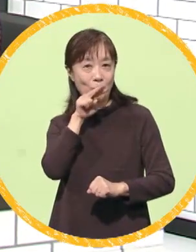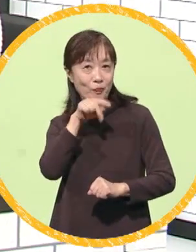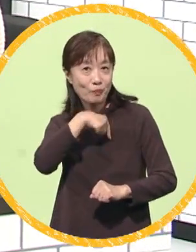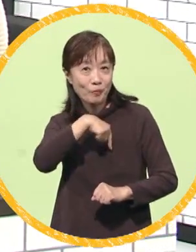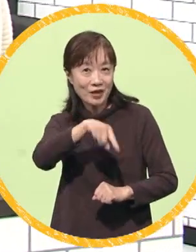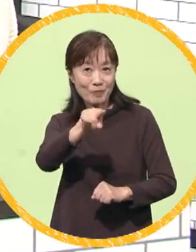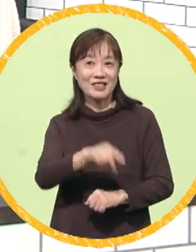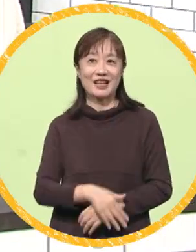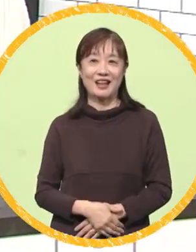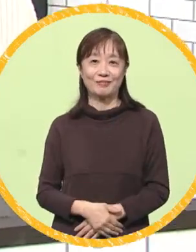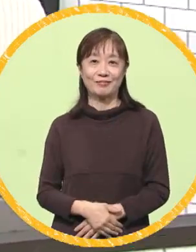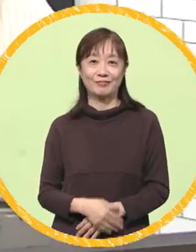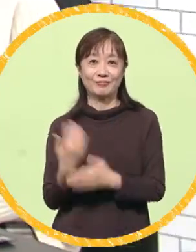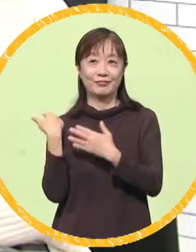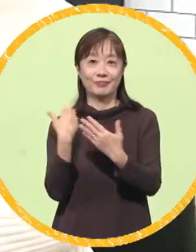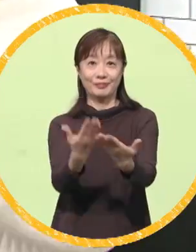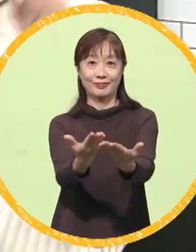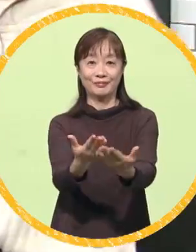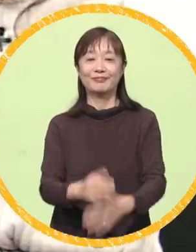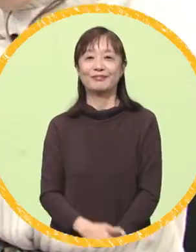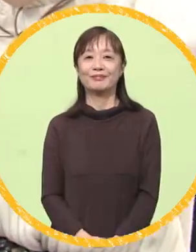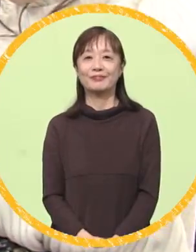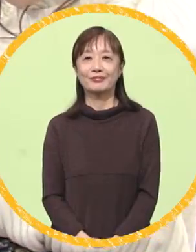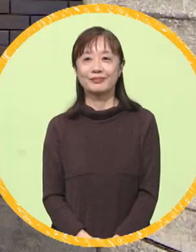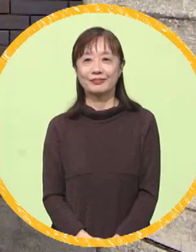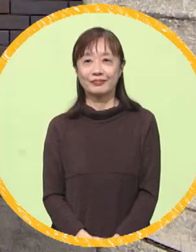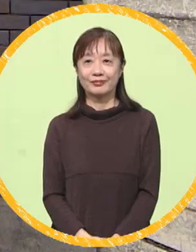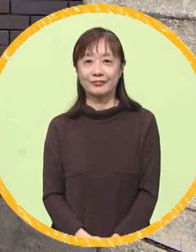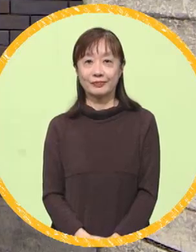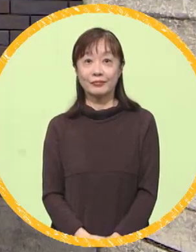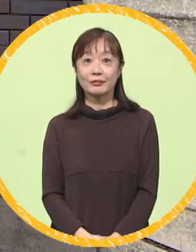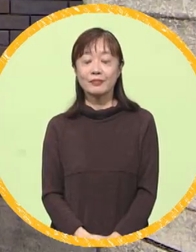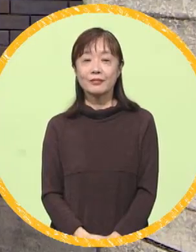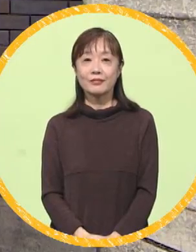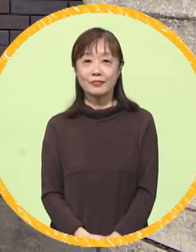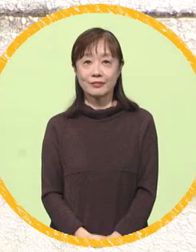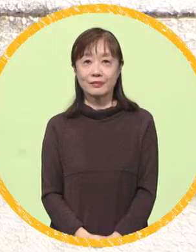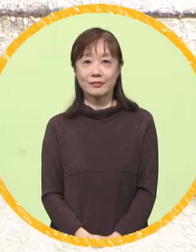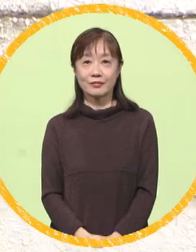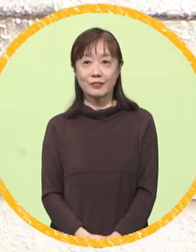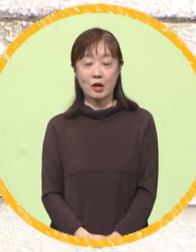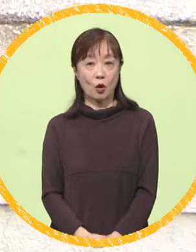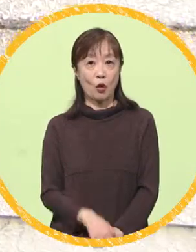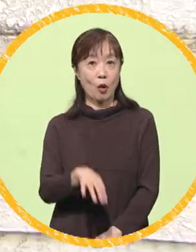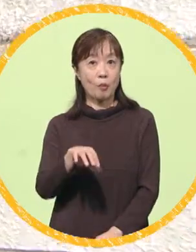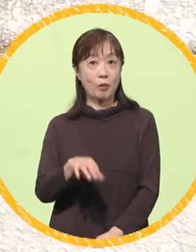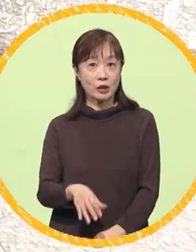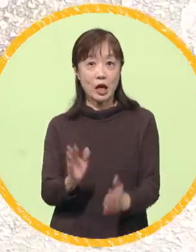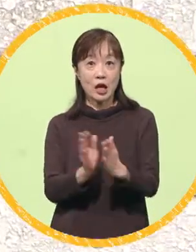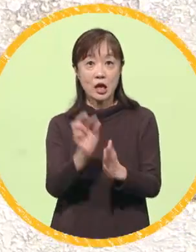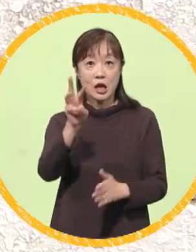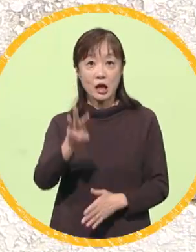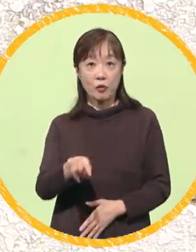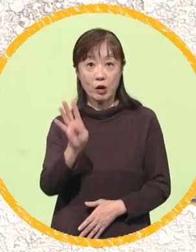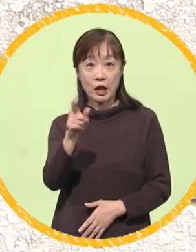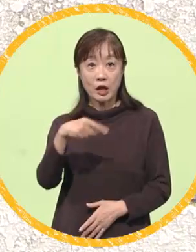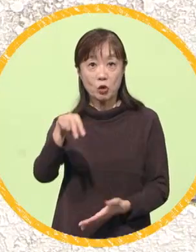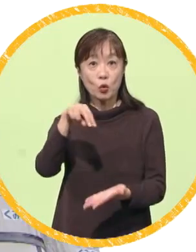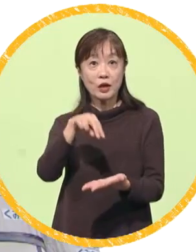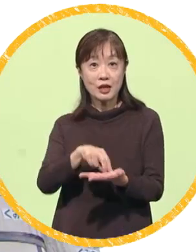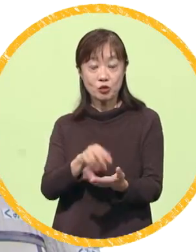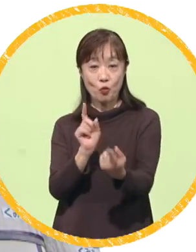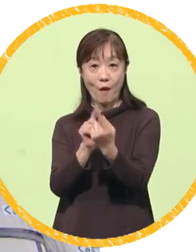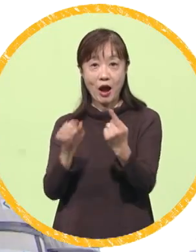こちらの VTR ご覧ください。 おお、気になる。 先ほど即売会が行われた神奈川県立相原高等学